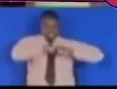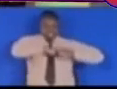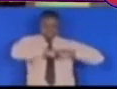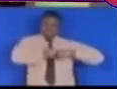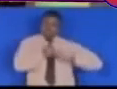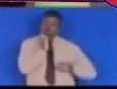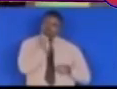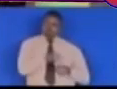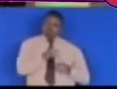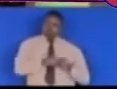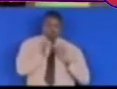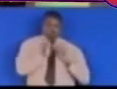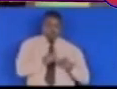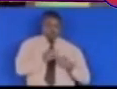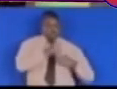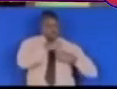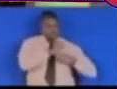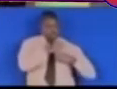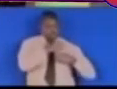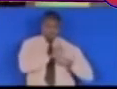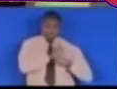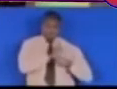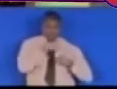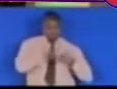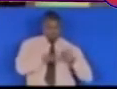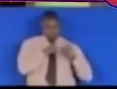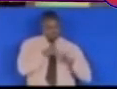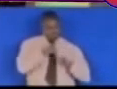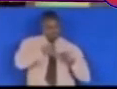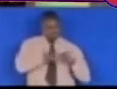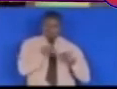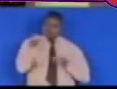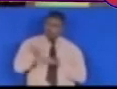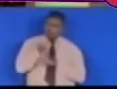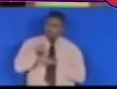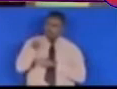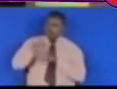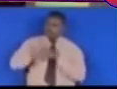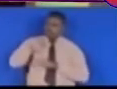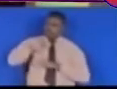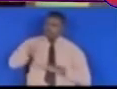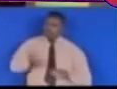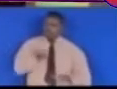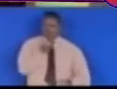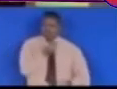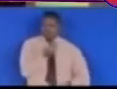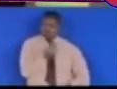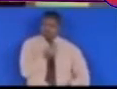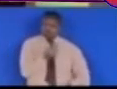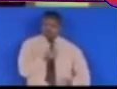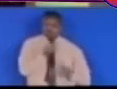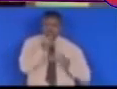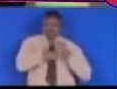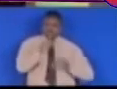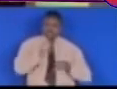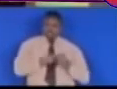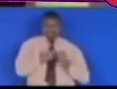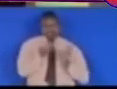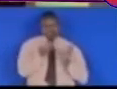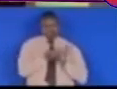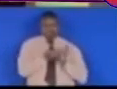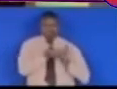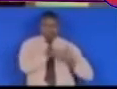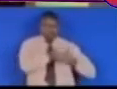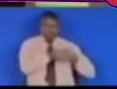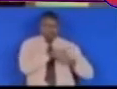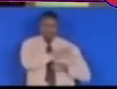ya uhaba wa walimu wa sayansi, na uchambuzi ambao tumeufanya ndani ya miezi mitatu katika kuna shule